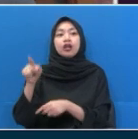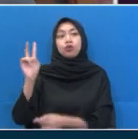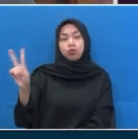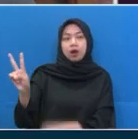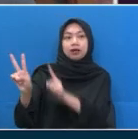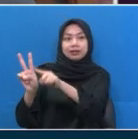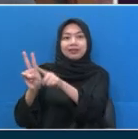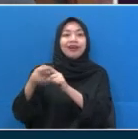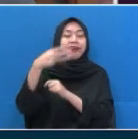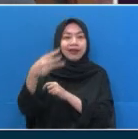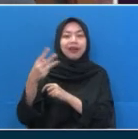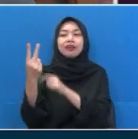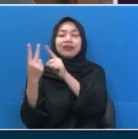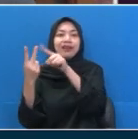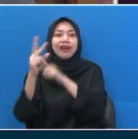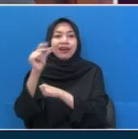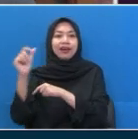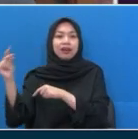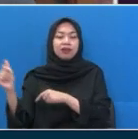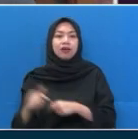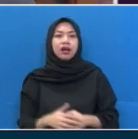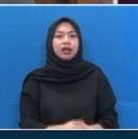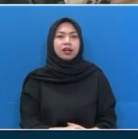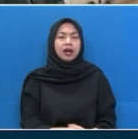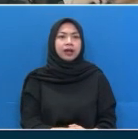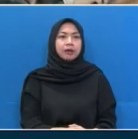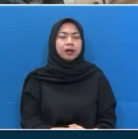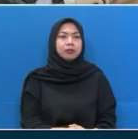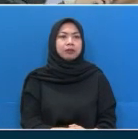yaitu eliaser dan Ricky Rizal RR